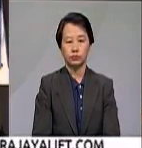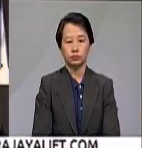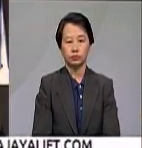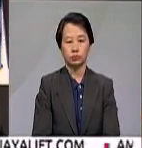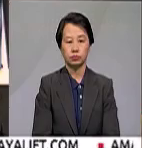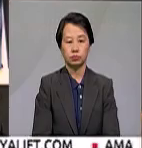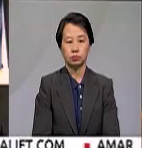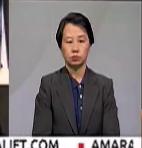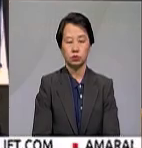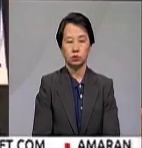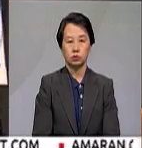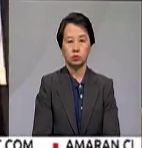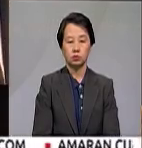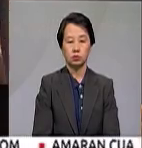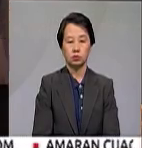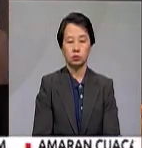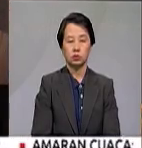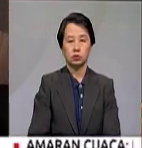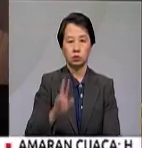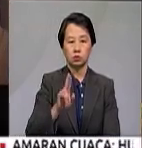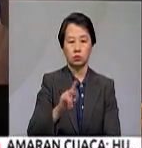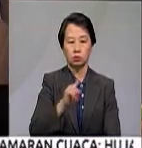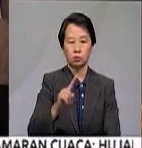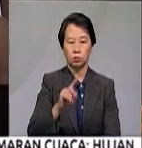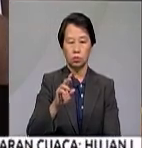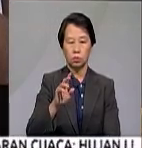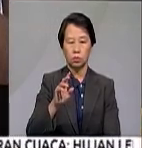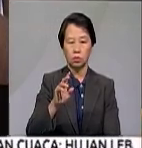Uzbekistan ini mempunyai